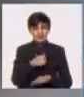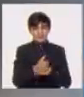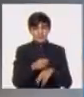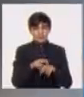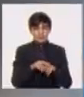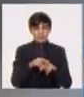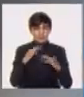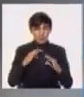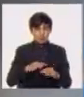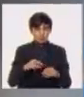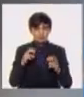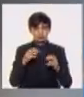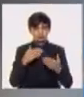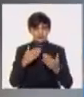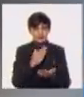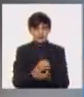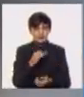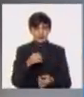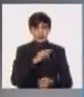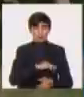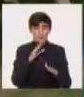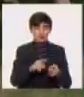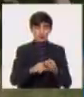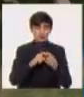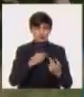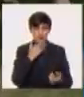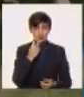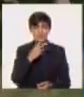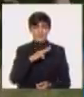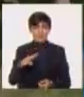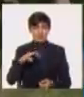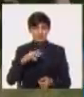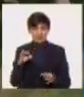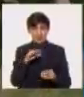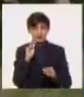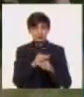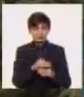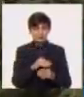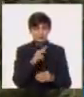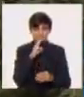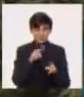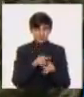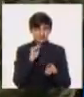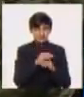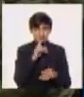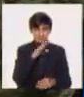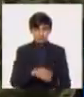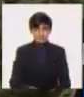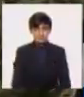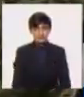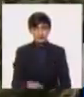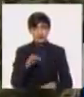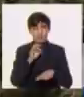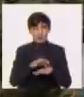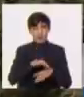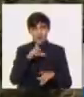жатыр. Оларға енді қызмет барысында жұқтырмады деп 2 миллион теңгенің үстемақысы төленбеуі мүмкін. Ауру науқас адамдардың